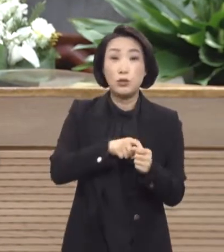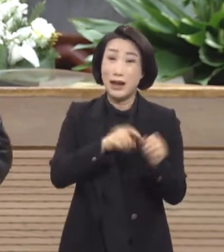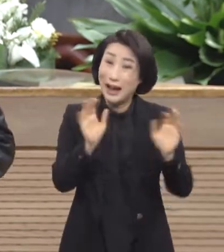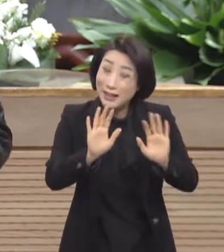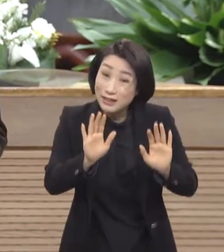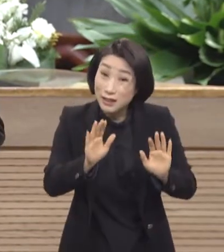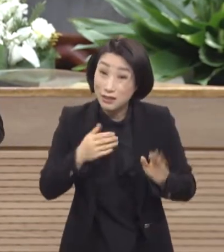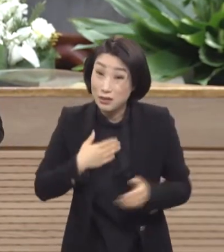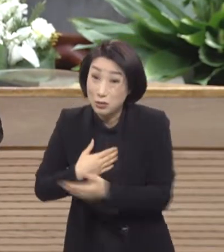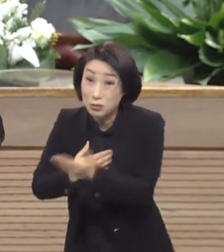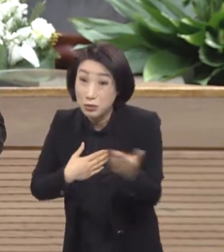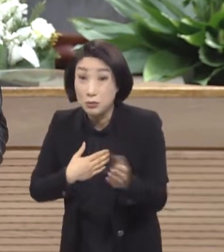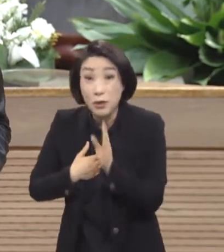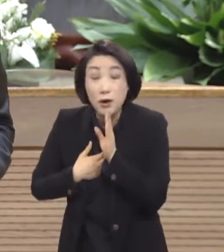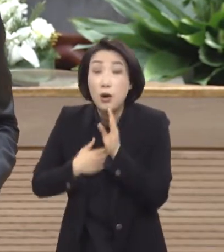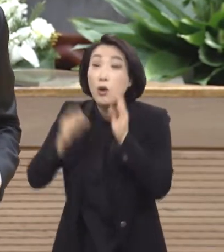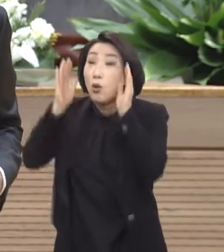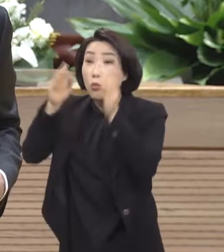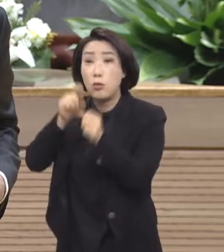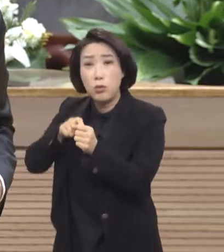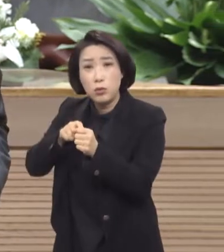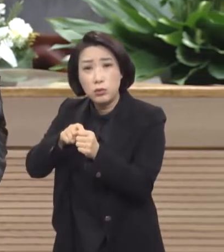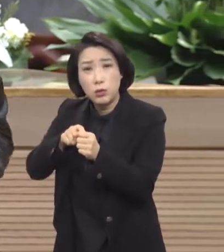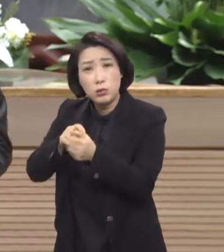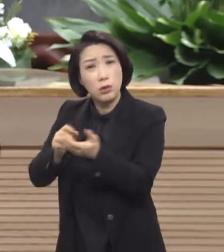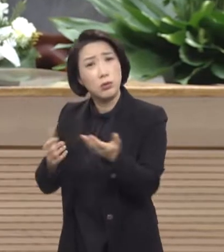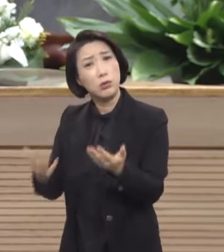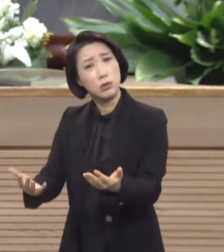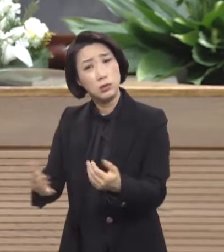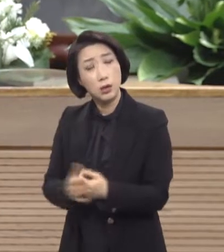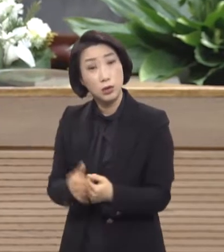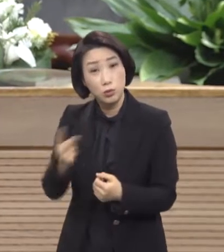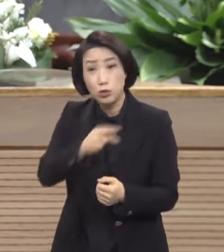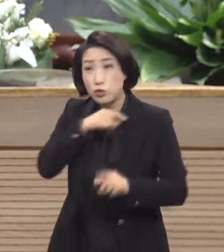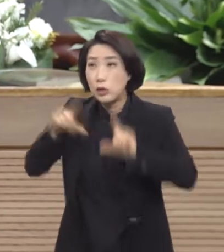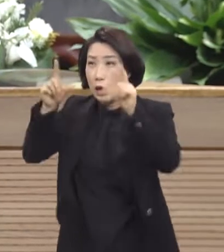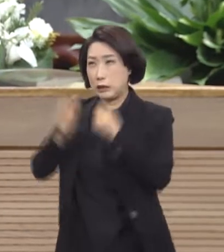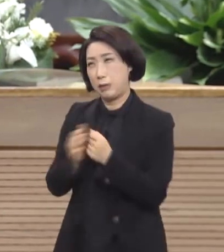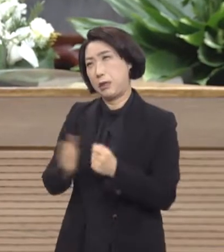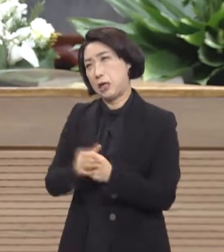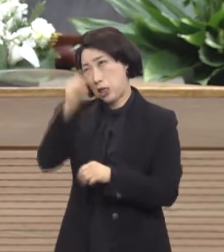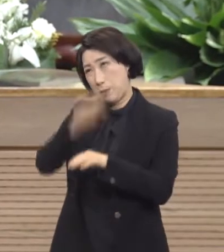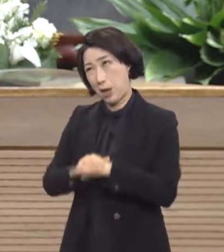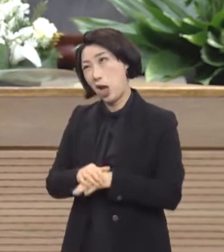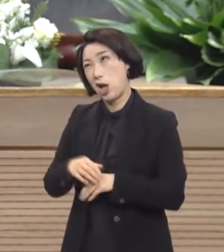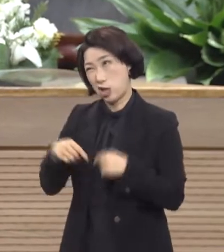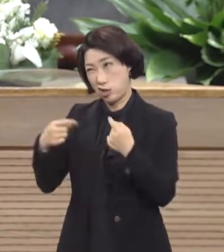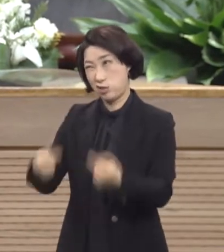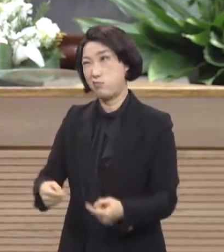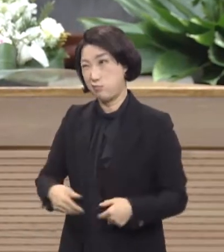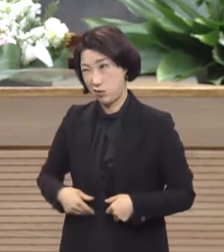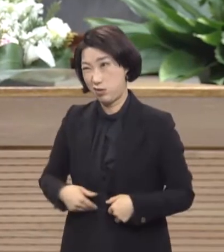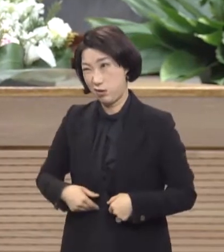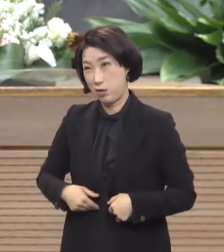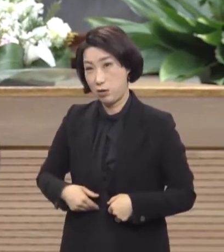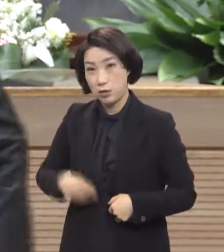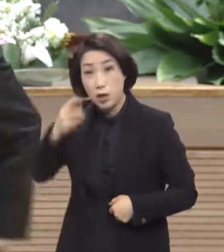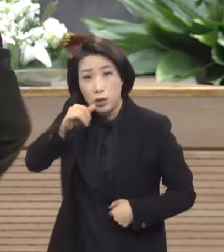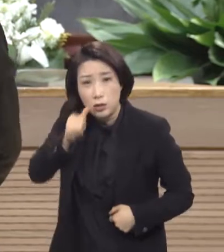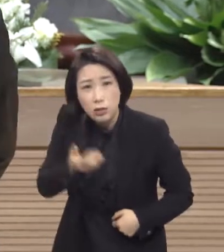아니고 공부하려고 한다면, 그리고 주일날이니까 그래서 예배는 드려야 돼 라고